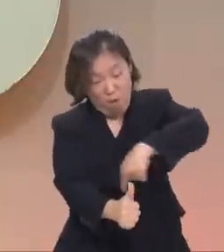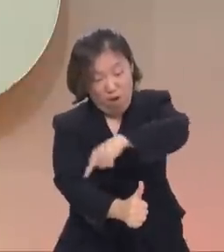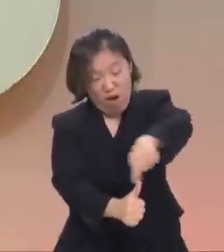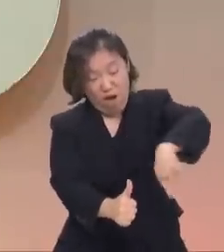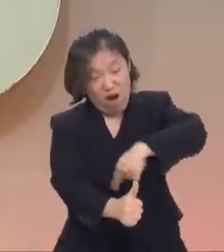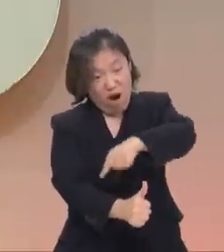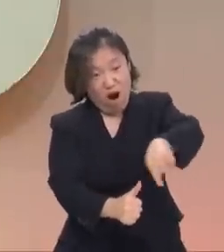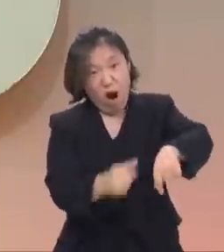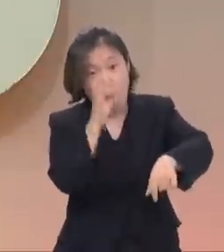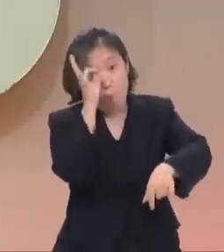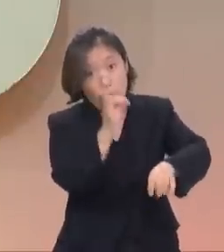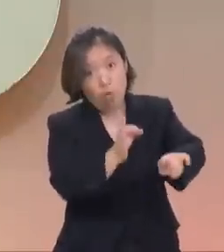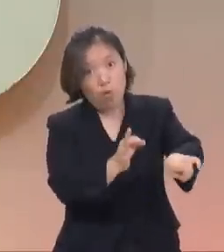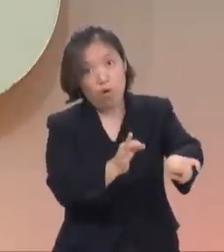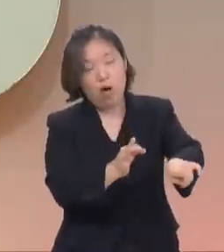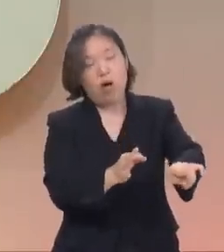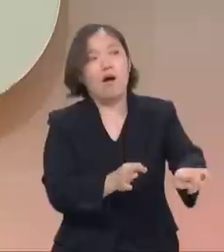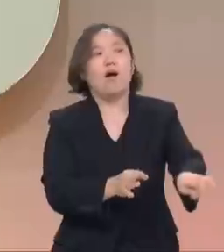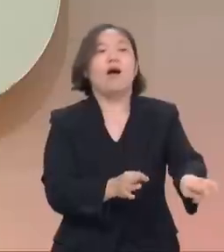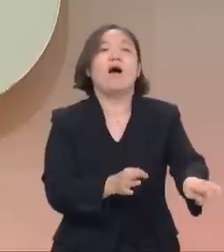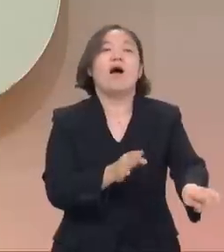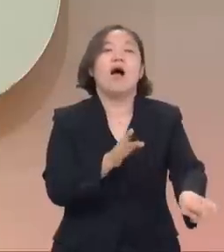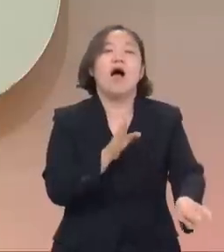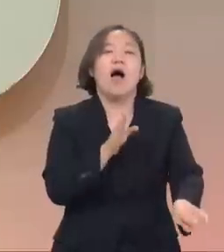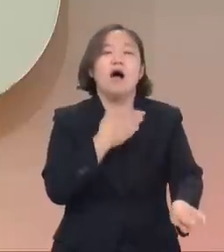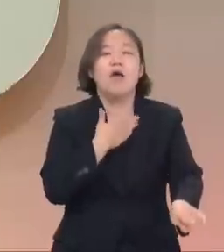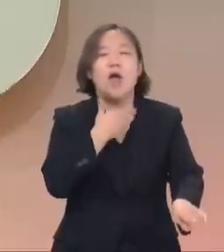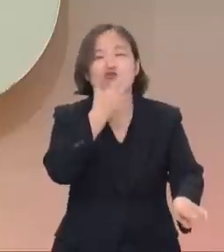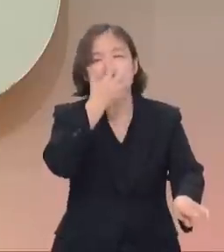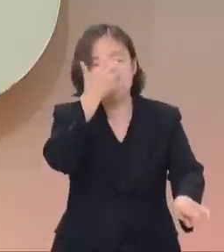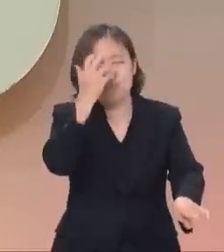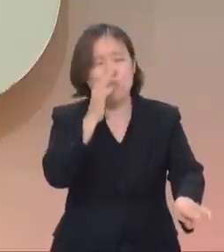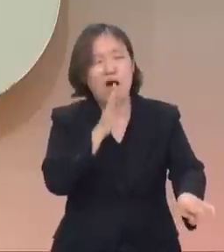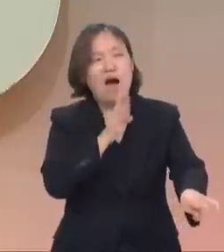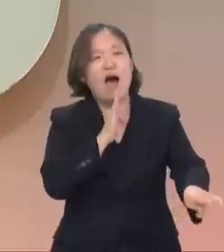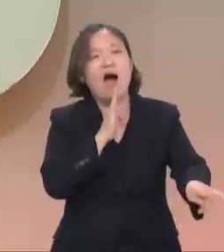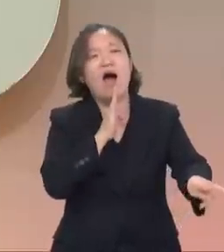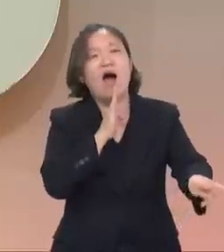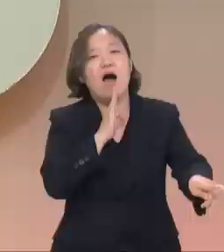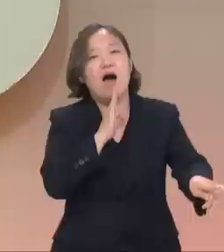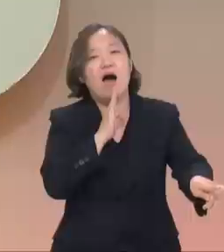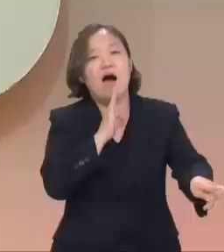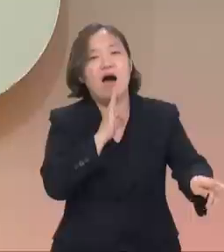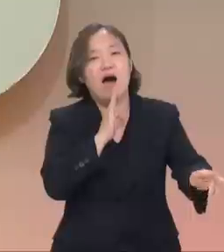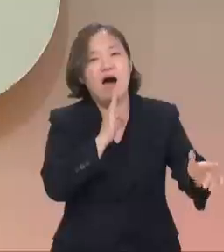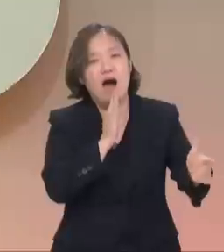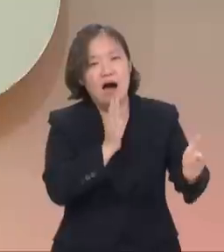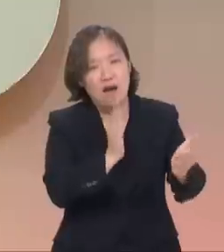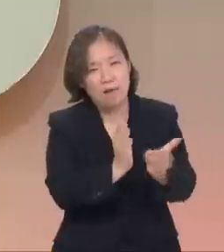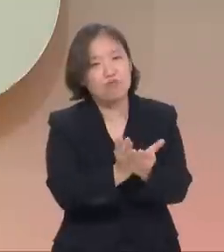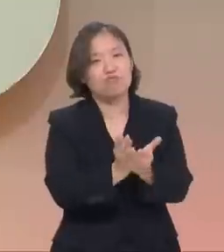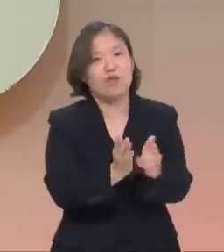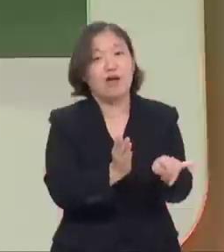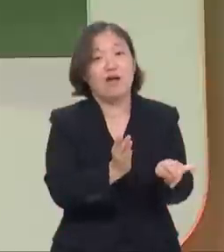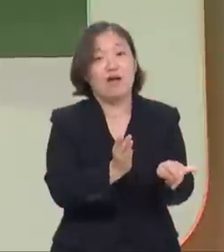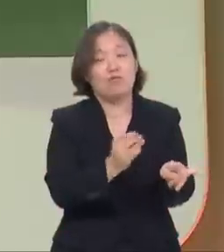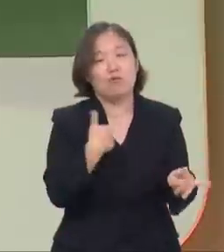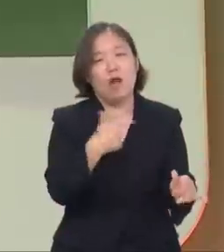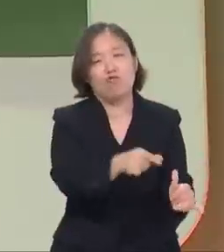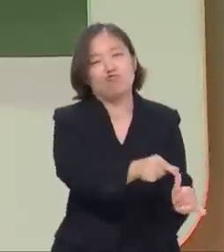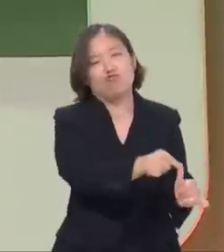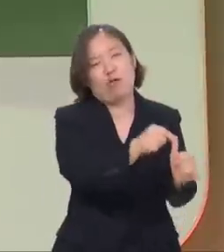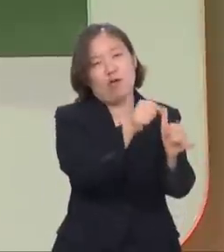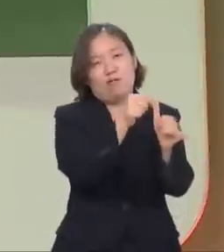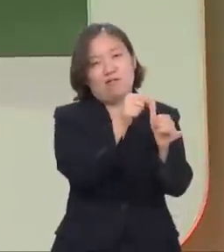보고 아이고 바로 이거였구나 하고 부랴부랴 그 젊은 숨을 구해온 겁니다